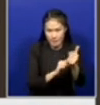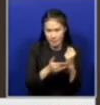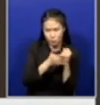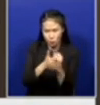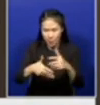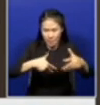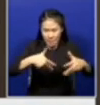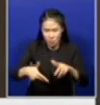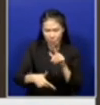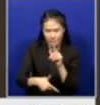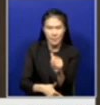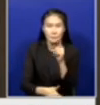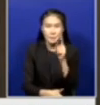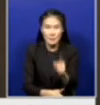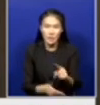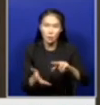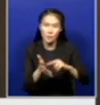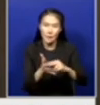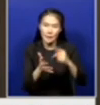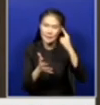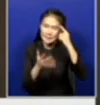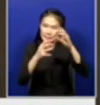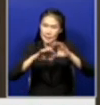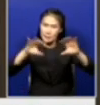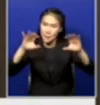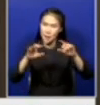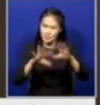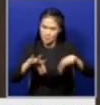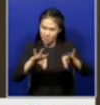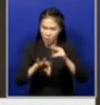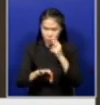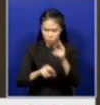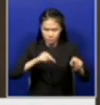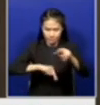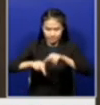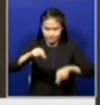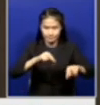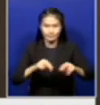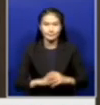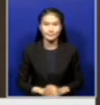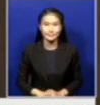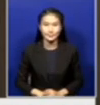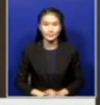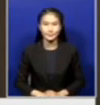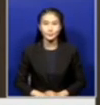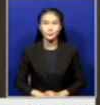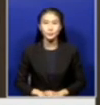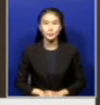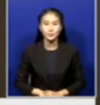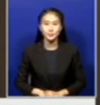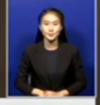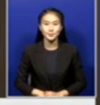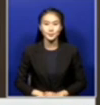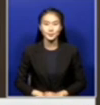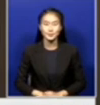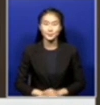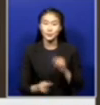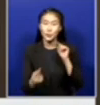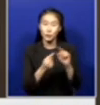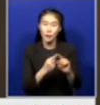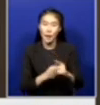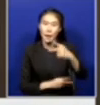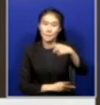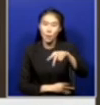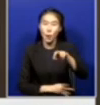ถึงศักยภาพในการใช้เงินของรัฐบาลด้วยนะครับอันนี้เป็นหลักด้วยท่านประธานครับในส่วนของพระราชกำหนดใน